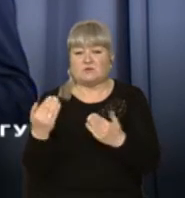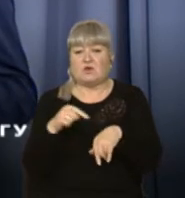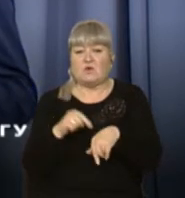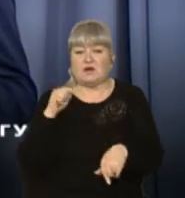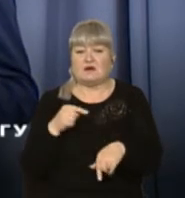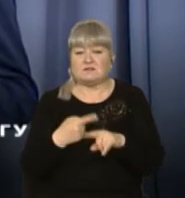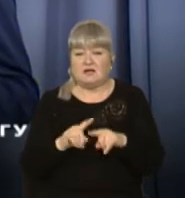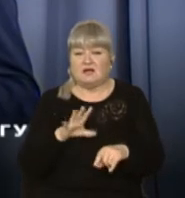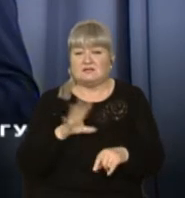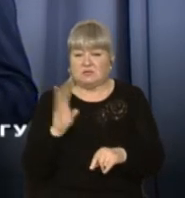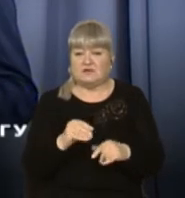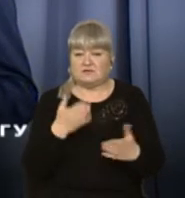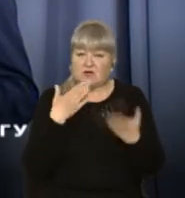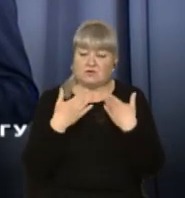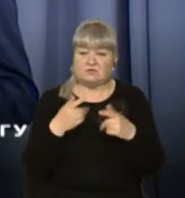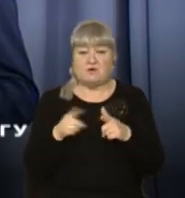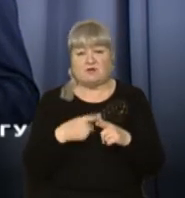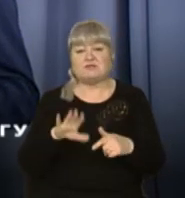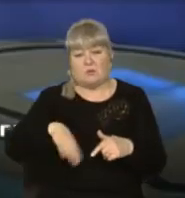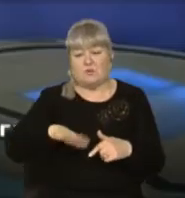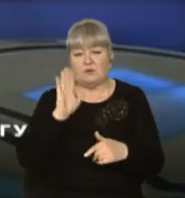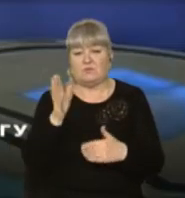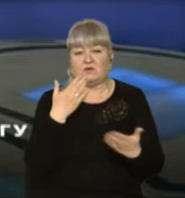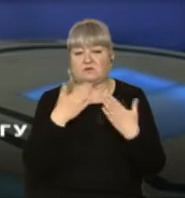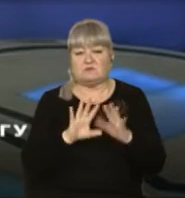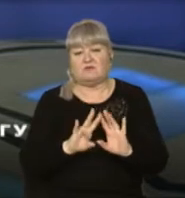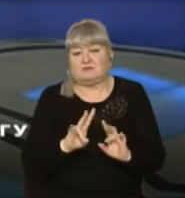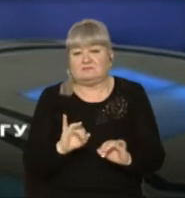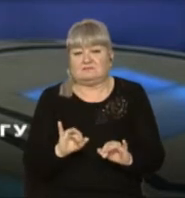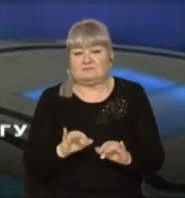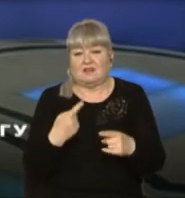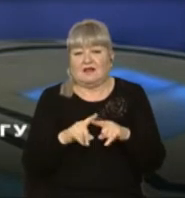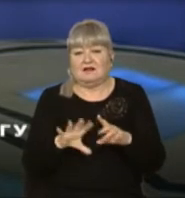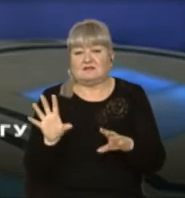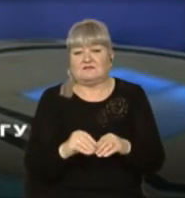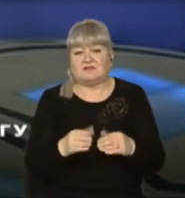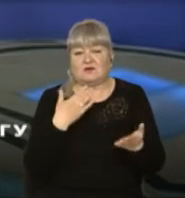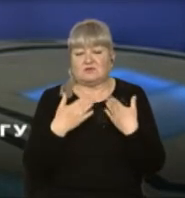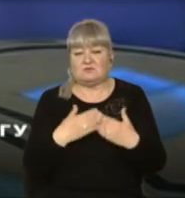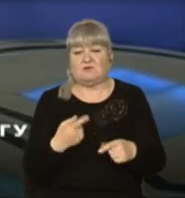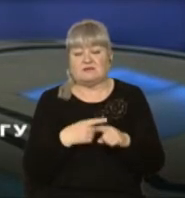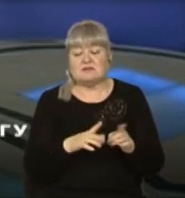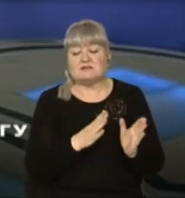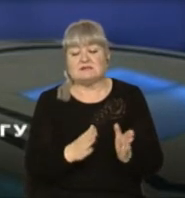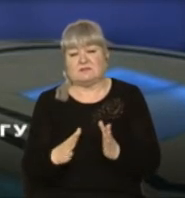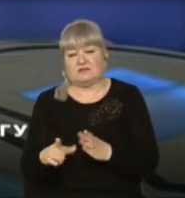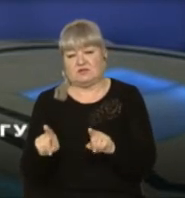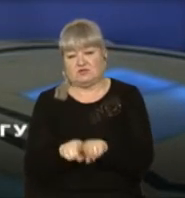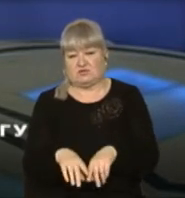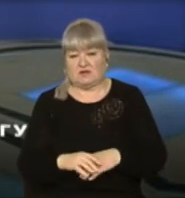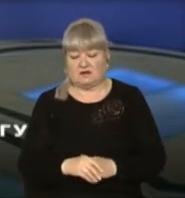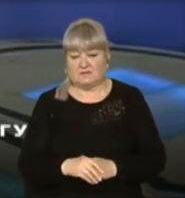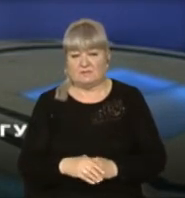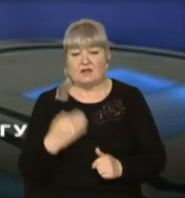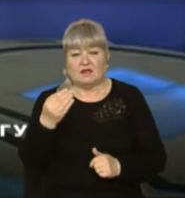була вся розмова чи був також конструктив після цього? Це вся розмова. Це систематично так відбувається? Це систематично, так.